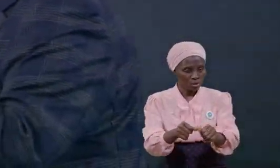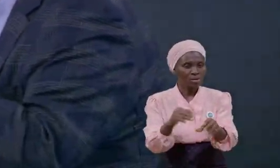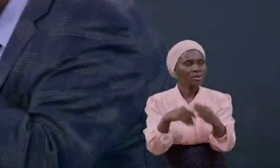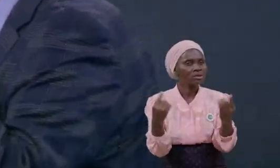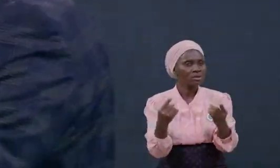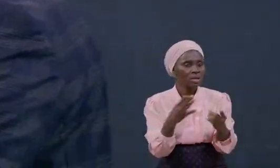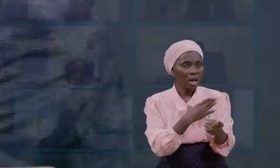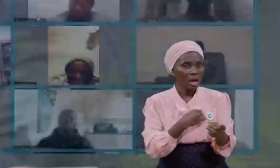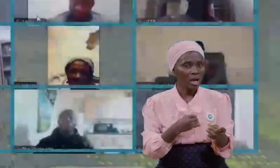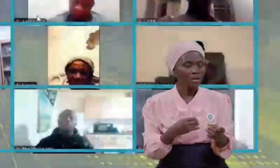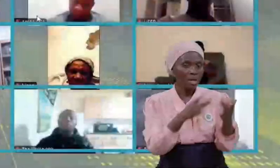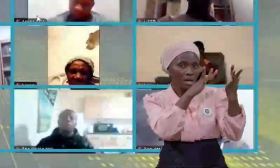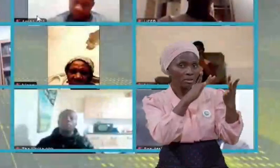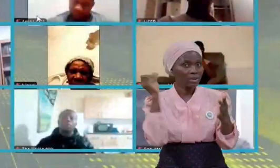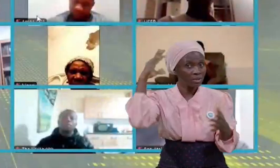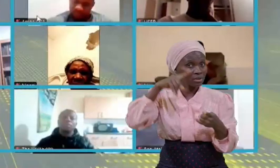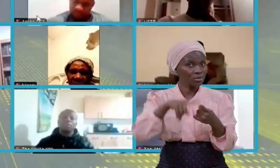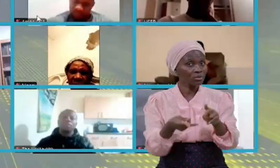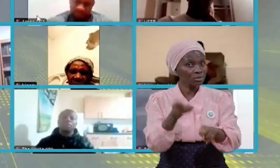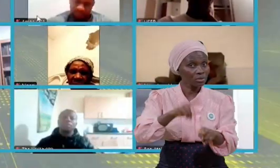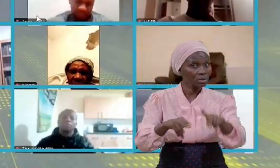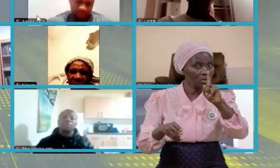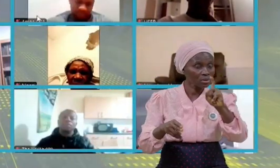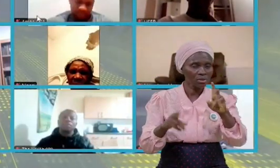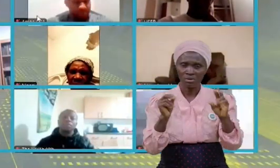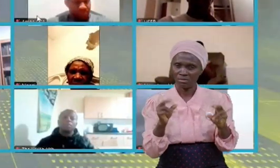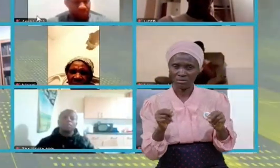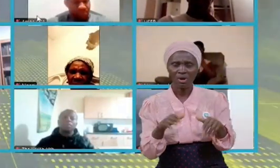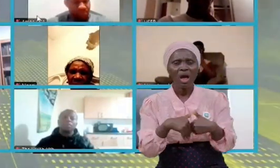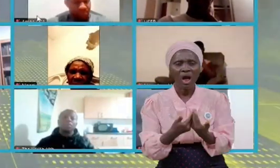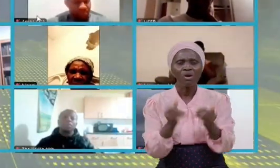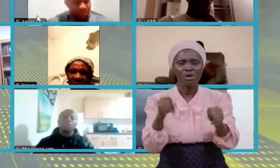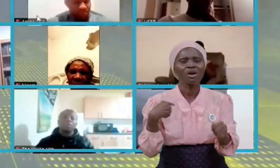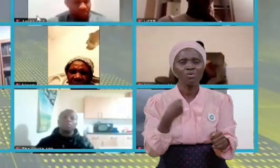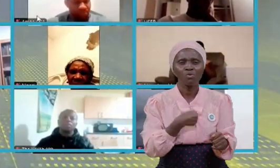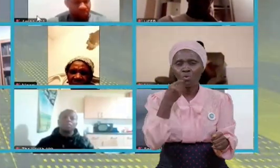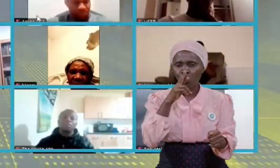qui sommes morts au péché, vivent encore.